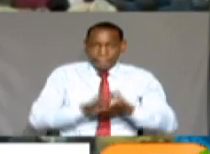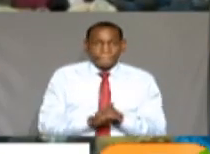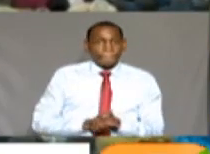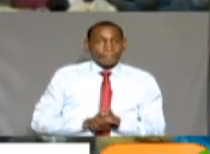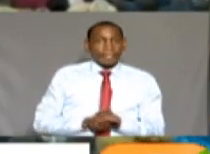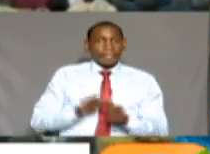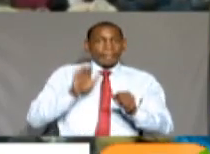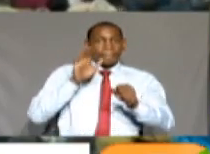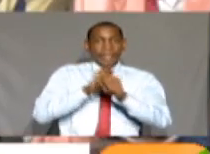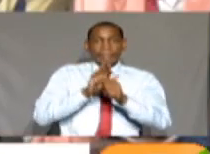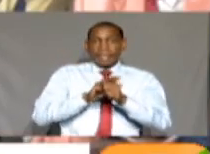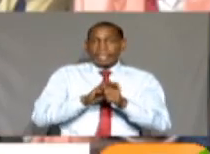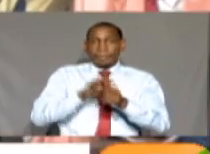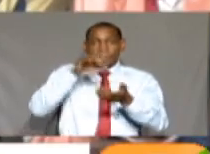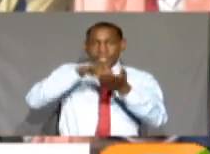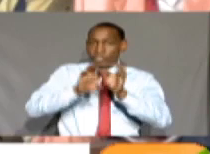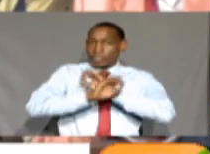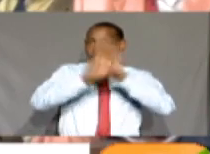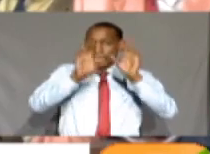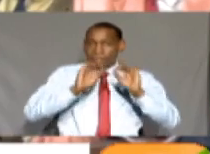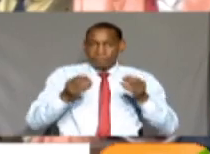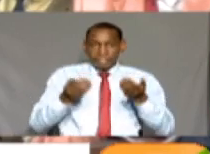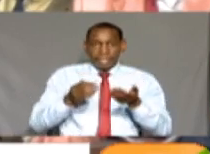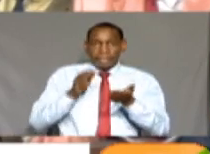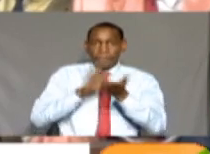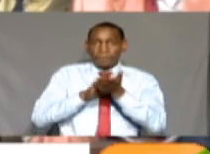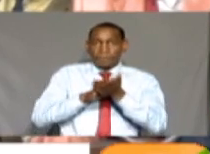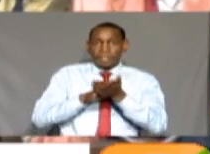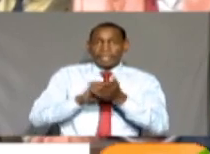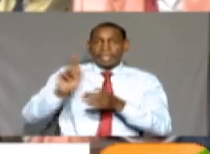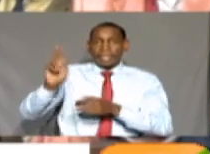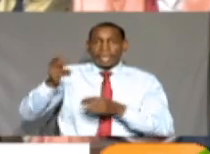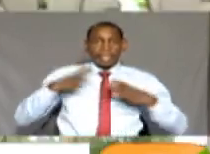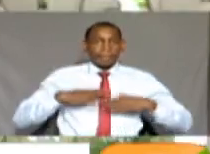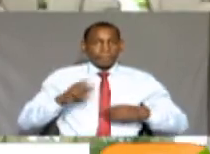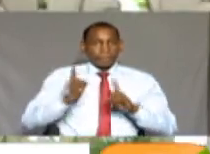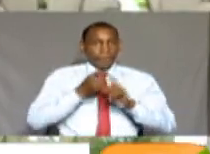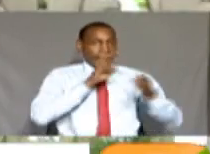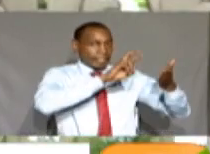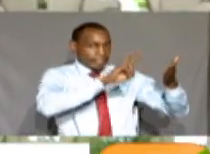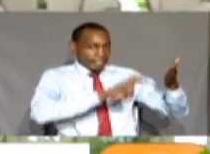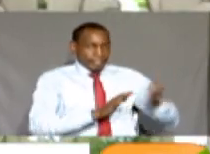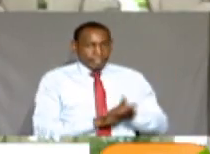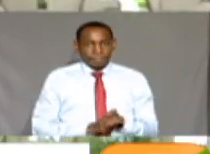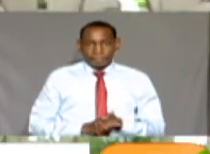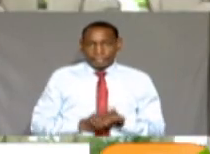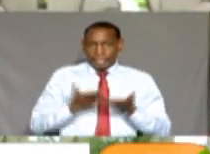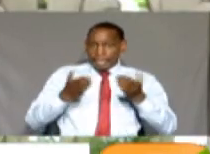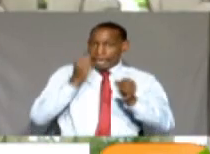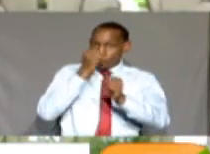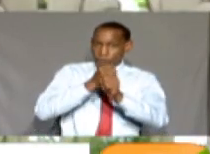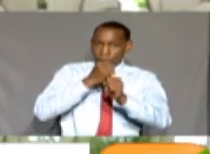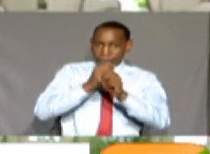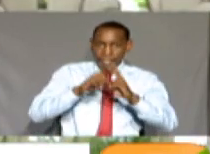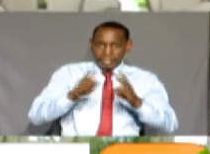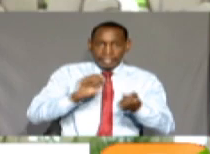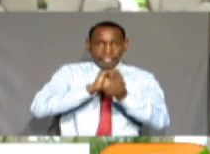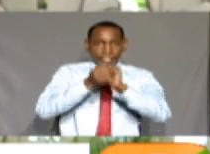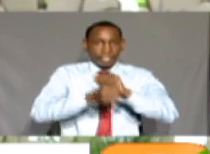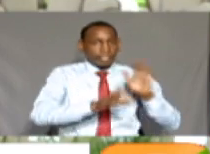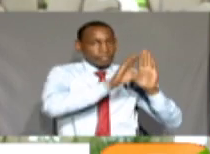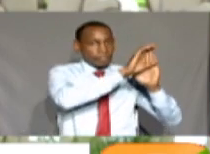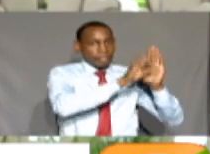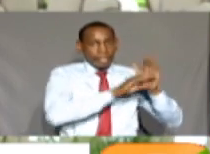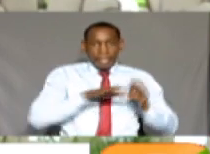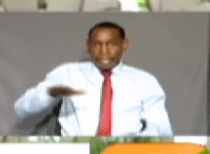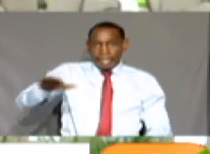wengi wakiwa hawana msimamo kwa sasa wakipendelea wakenya wasome kwanza. Ndio mwanzo tu wa safari ya marekebisho ya kikatiba katika